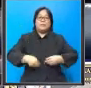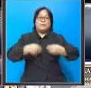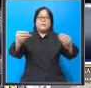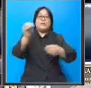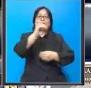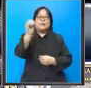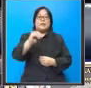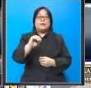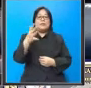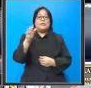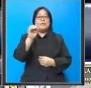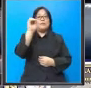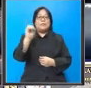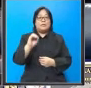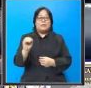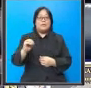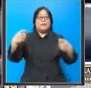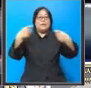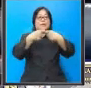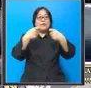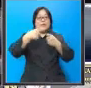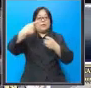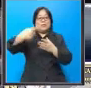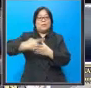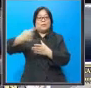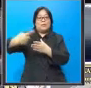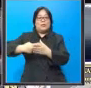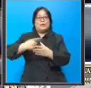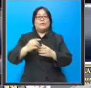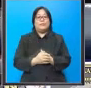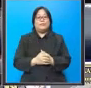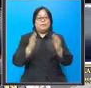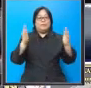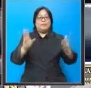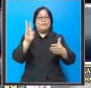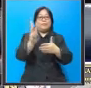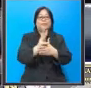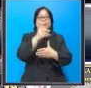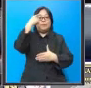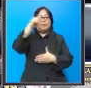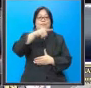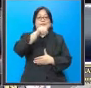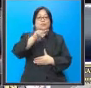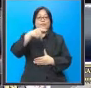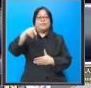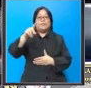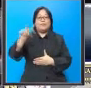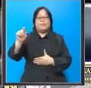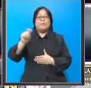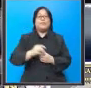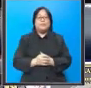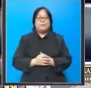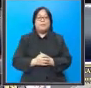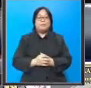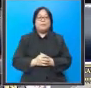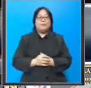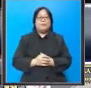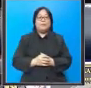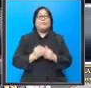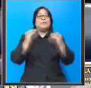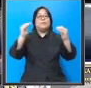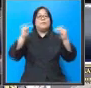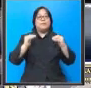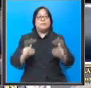memberi discount diubah patut dilirik secara bulanan selama enam bulan kepada CVT di bawah kisah ekonomi